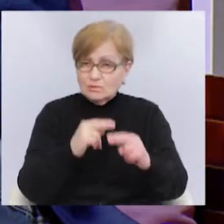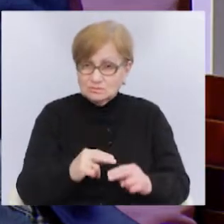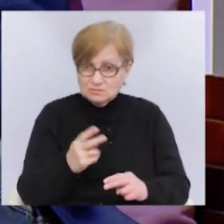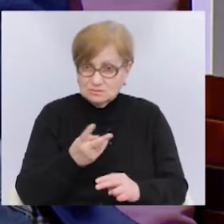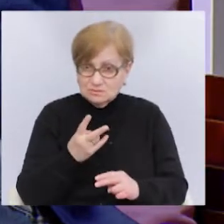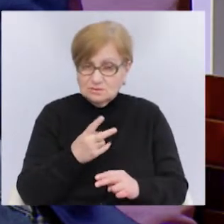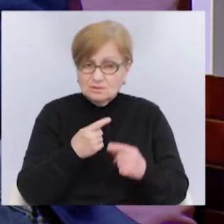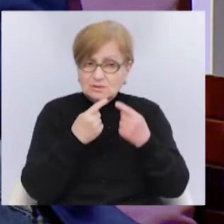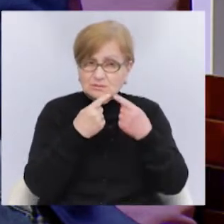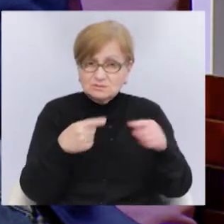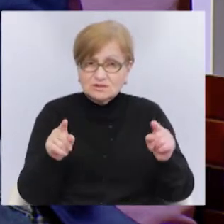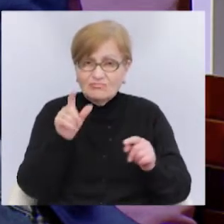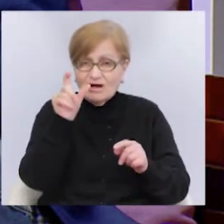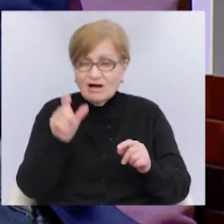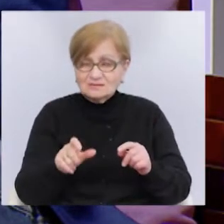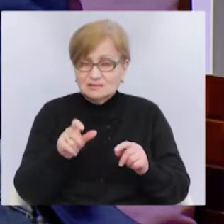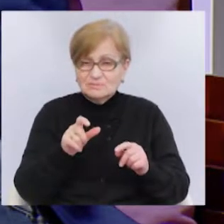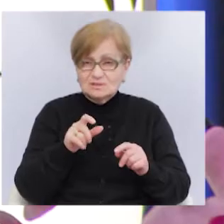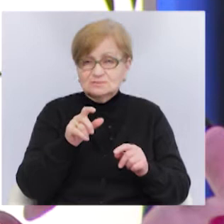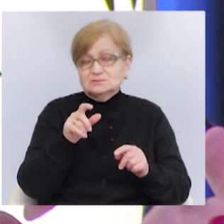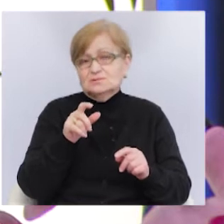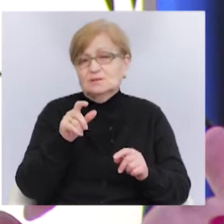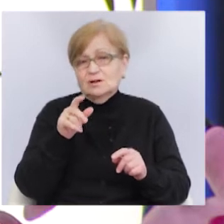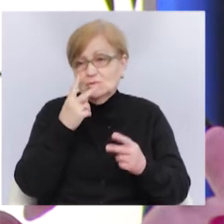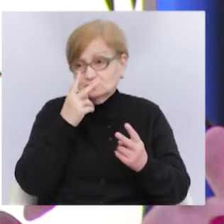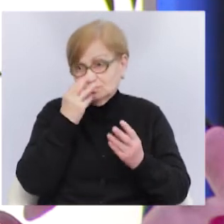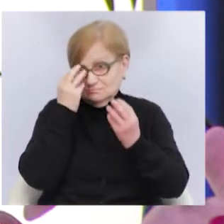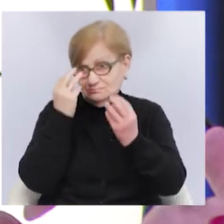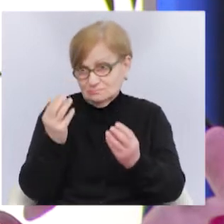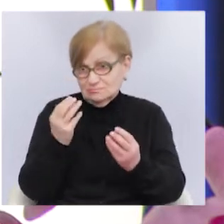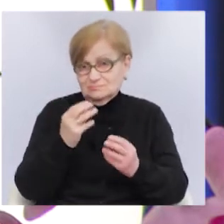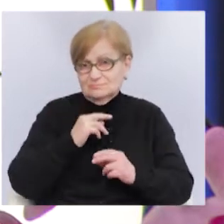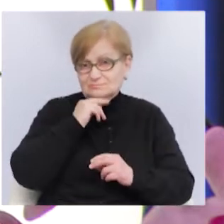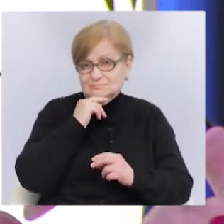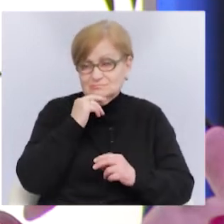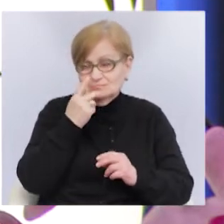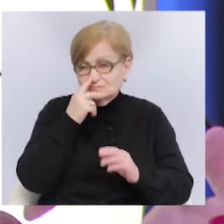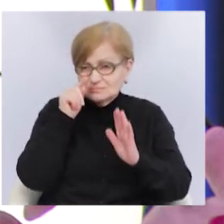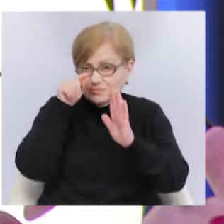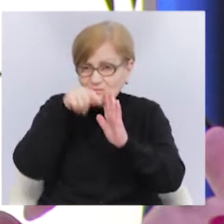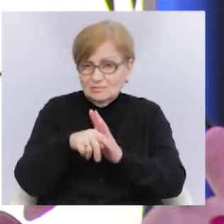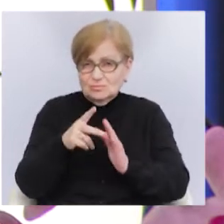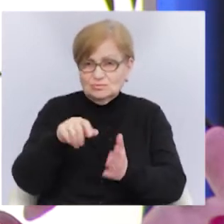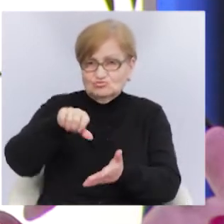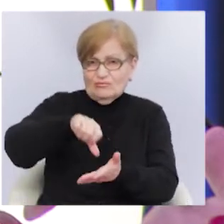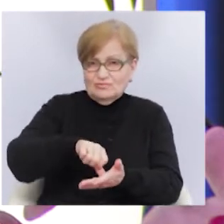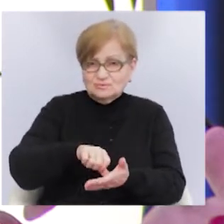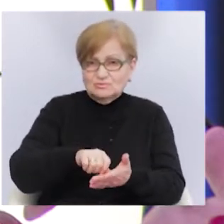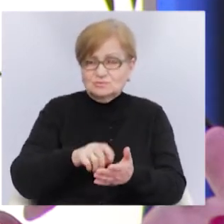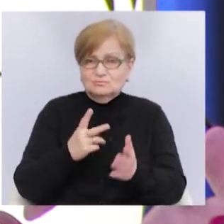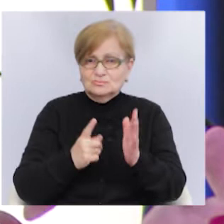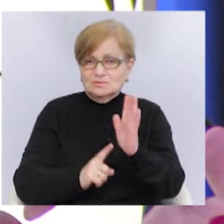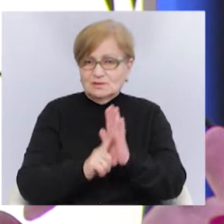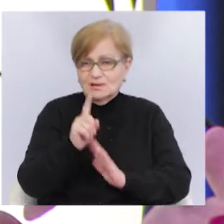სხვა ადამიანზე ყურადღების ფოკუსი, ემოციური ჯერ და მერე ამაში უკვე ერთვება რაღაც ინიციატივების